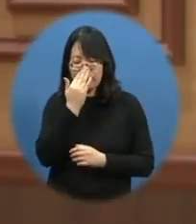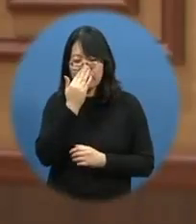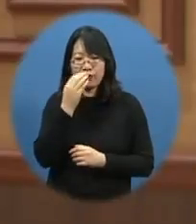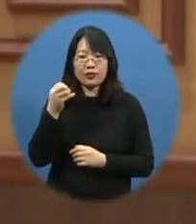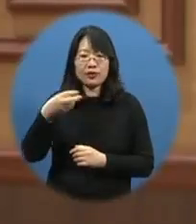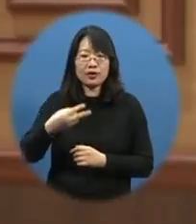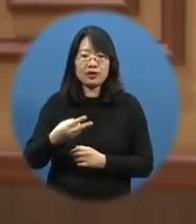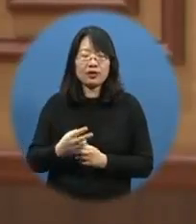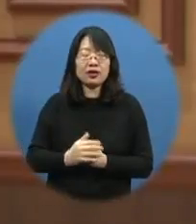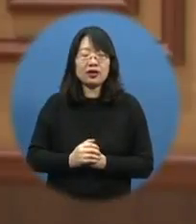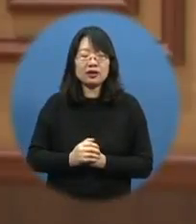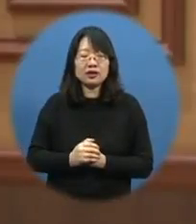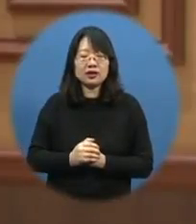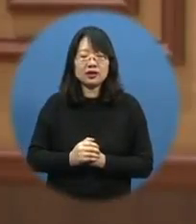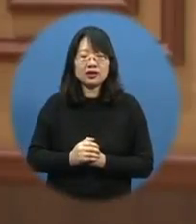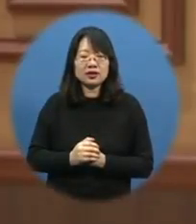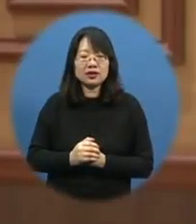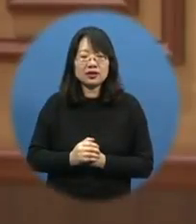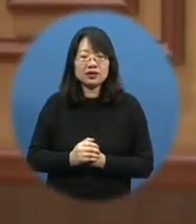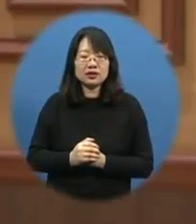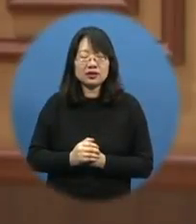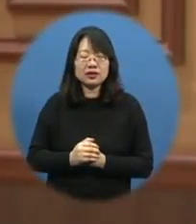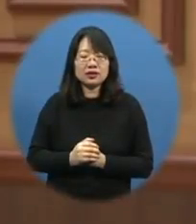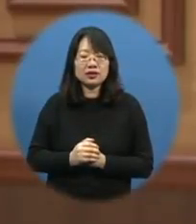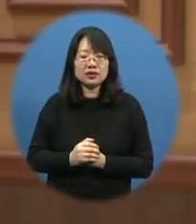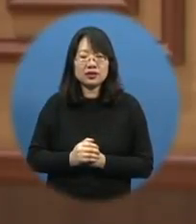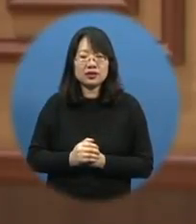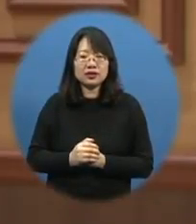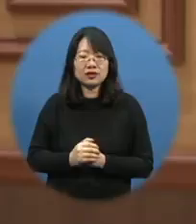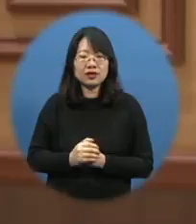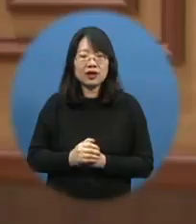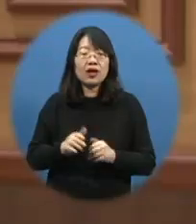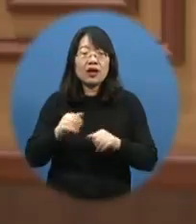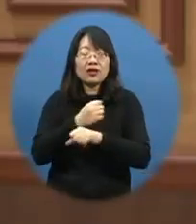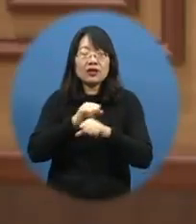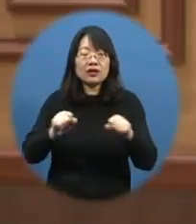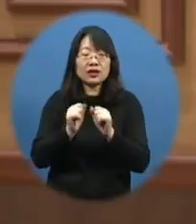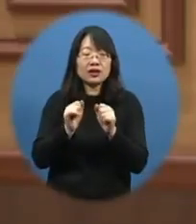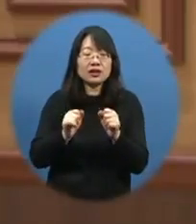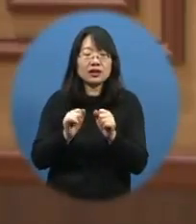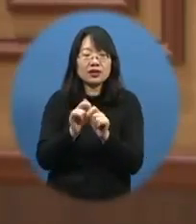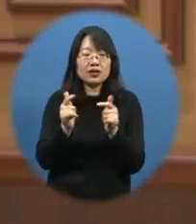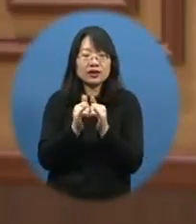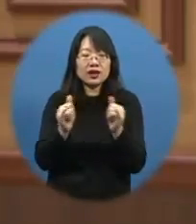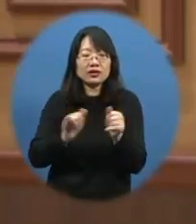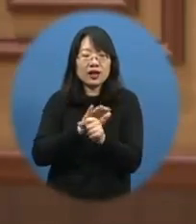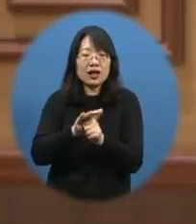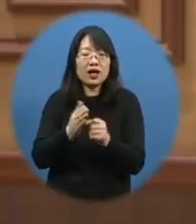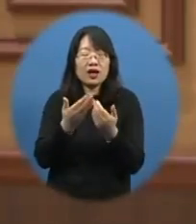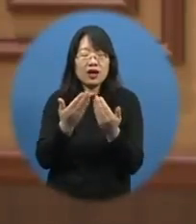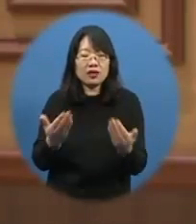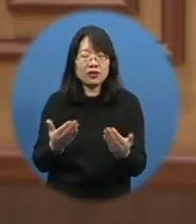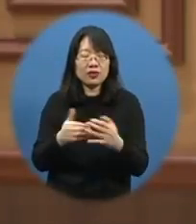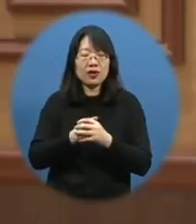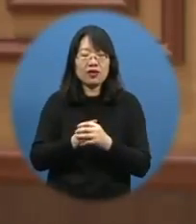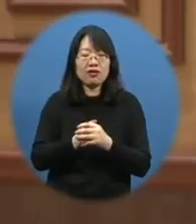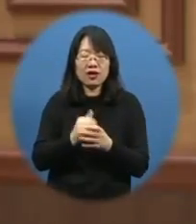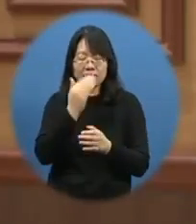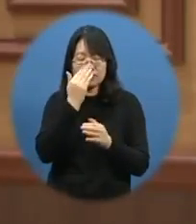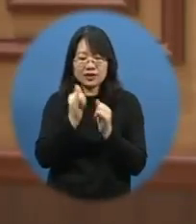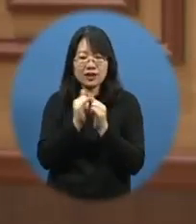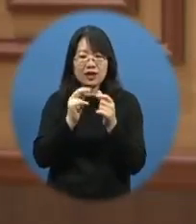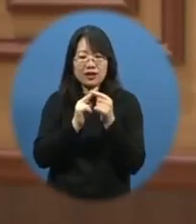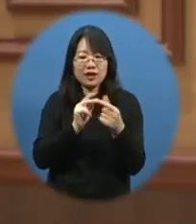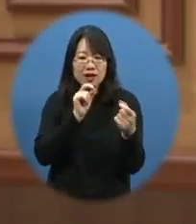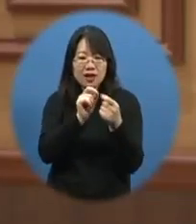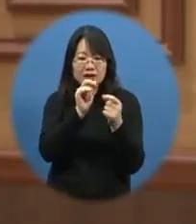겸손하고 또 근이심하고 범해중, 널리 사람을 행하고 범해중에도 이친인 어진 사람과 하고